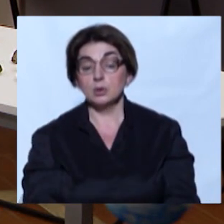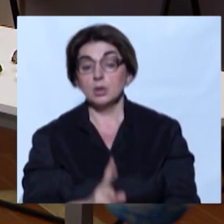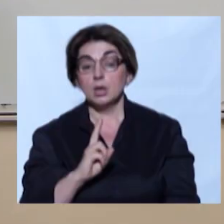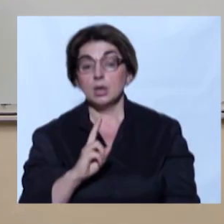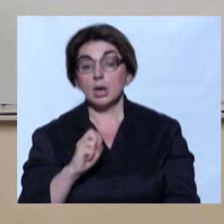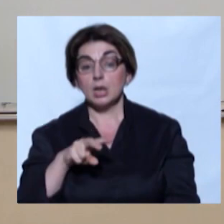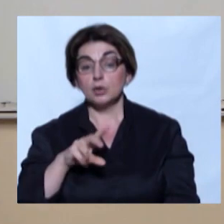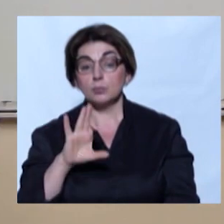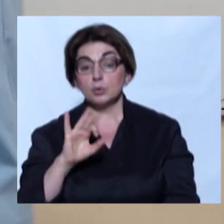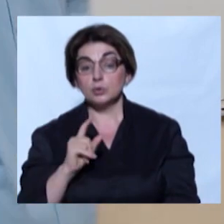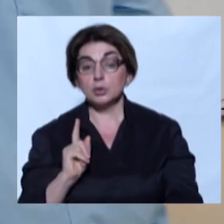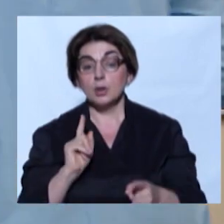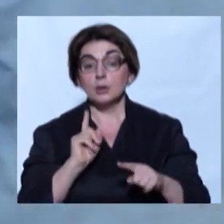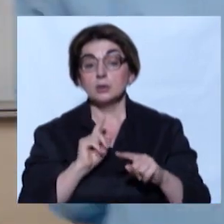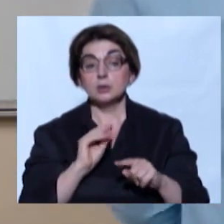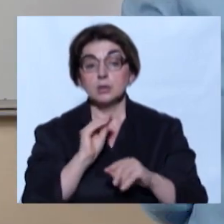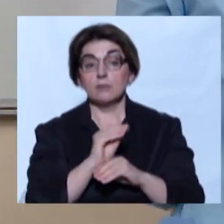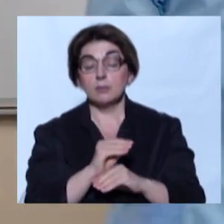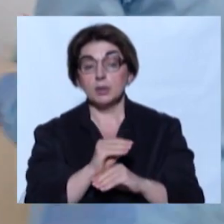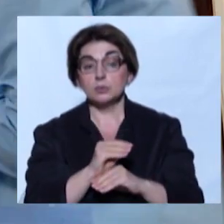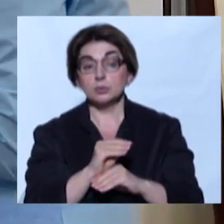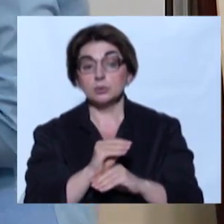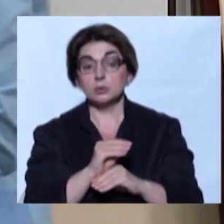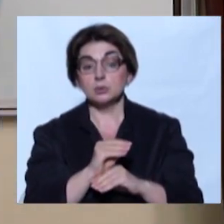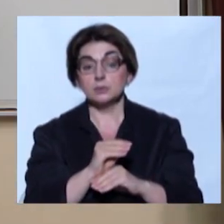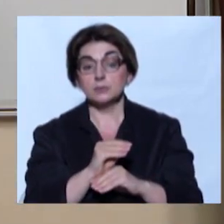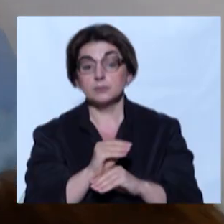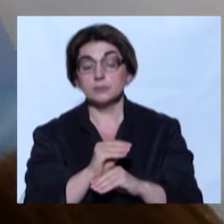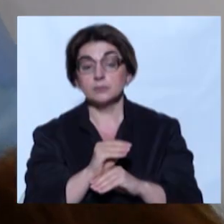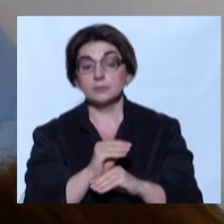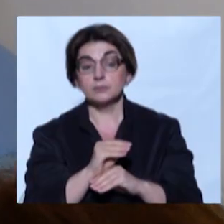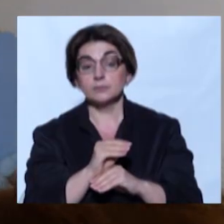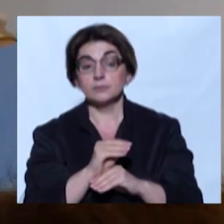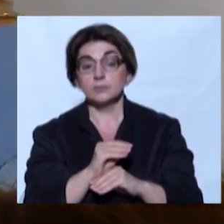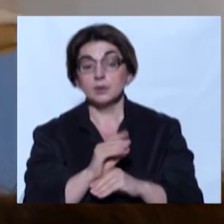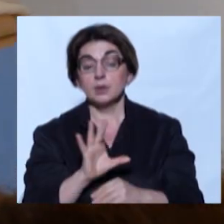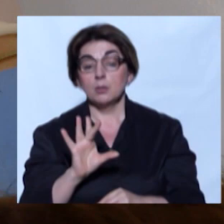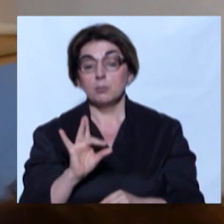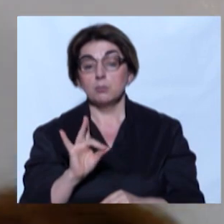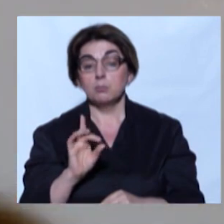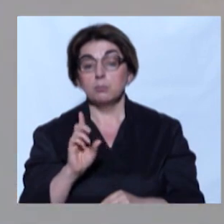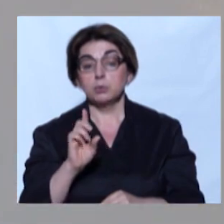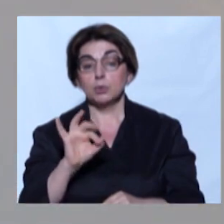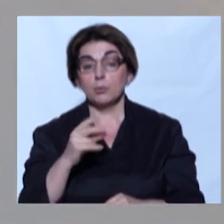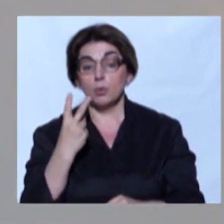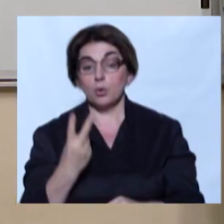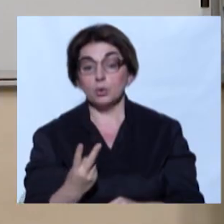კალიუმ ქლორი და პლუს, ამისთვის მე წითელი ფერის მარკერს გამოვიყენებ, პლუს ბრომ 2.